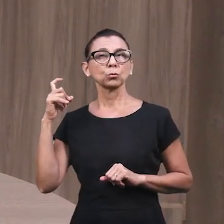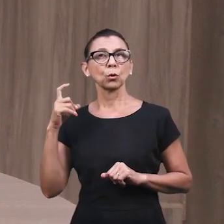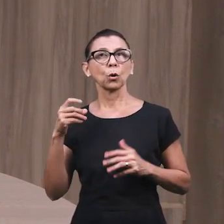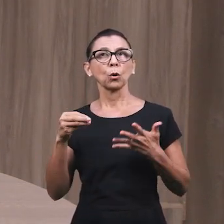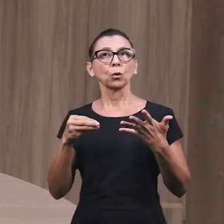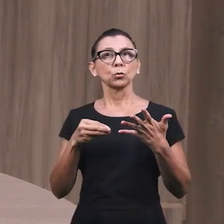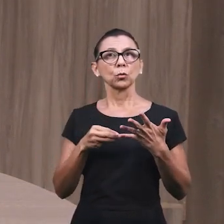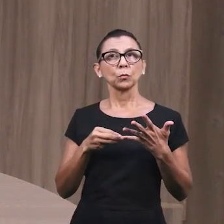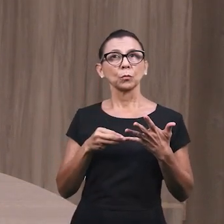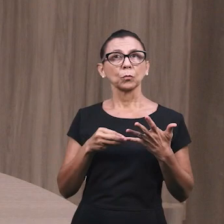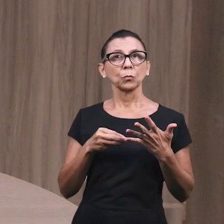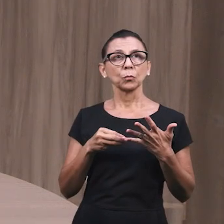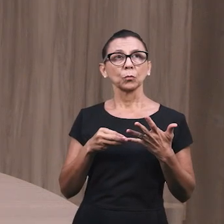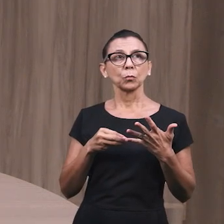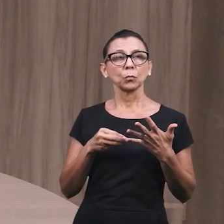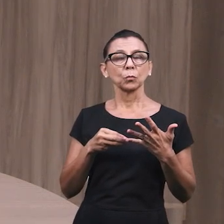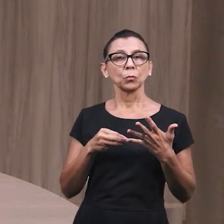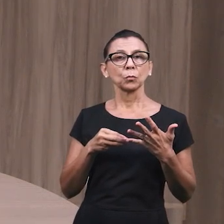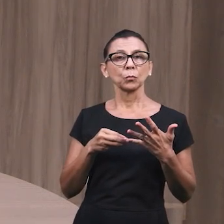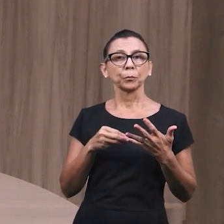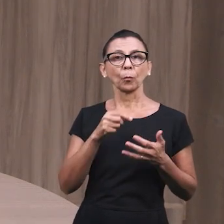modifier